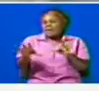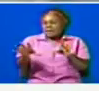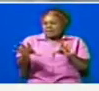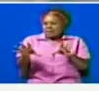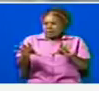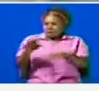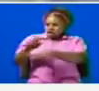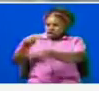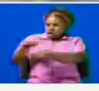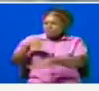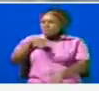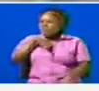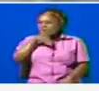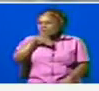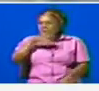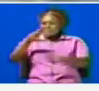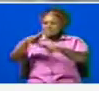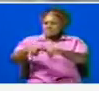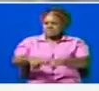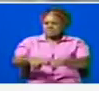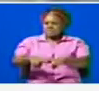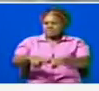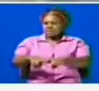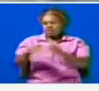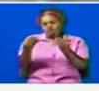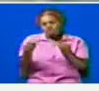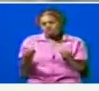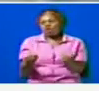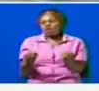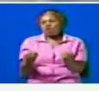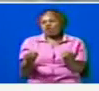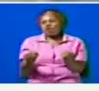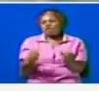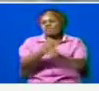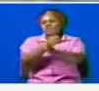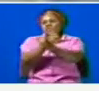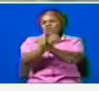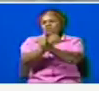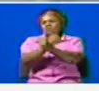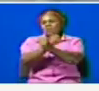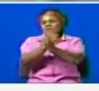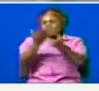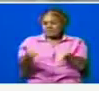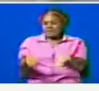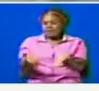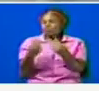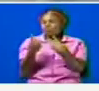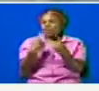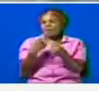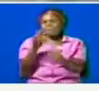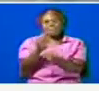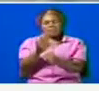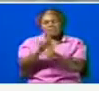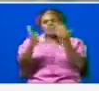mheshimiwa Raila Odinga, waketi pamoja tupate suluhu ya usalama katika taifa. Wakati huu tunapozungumza